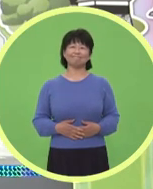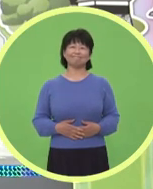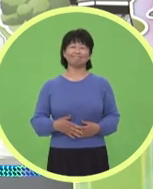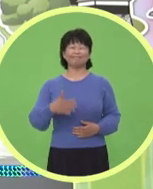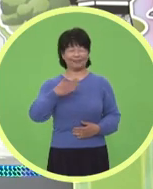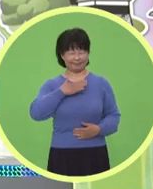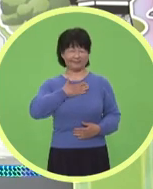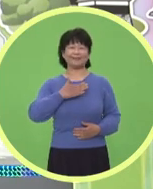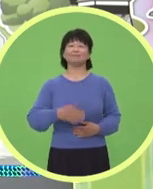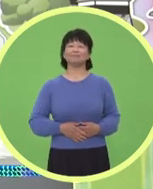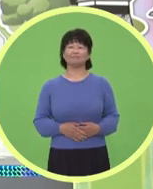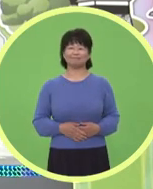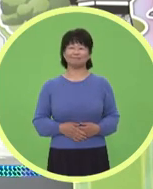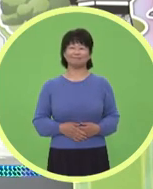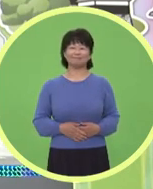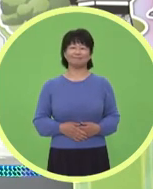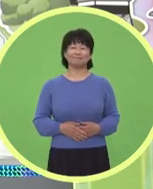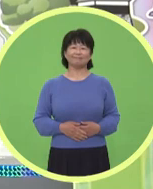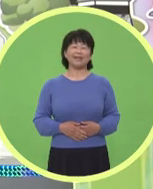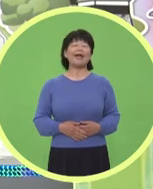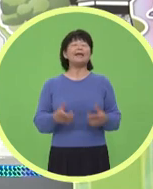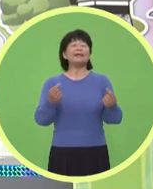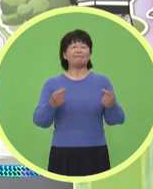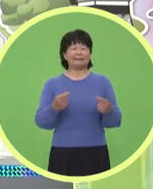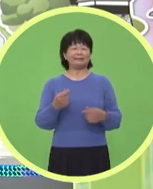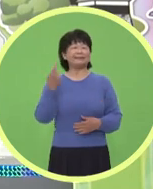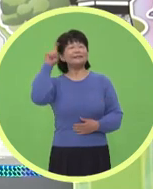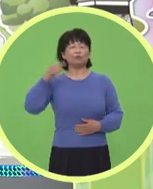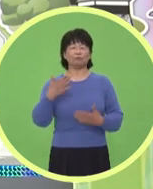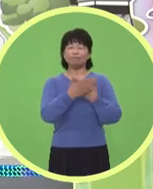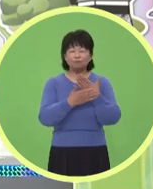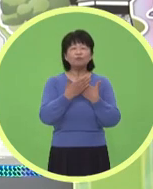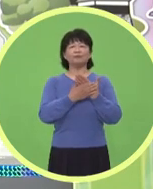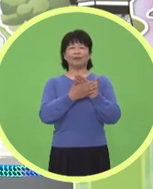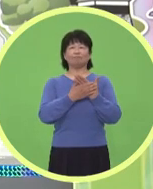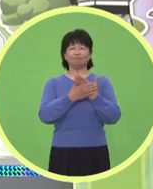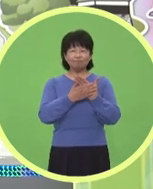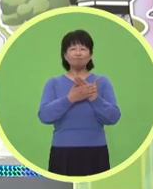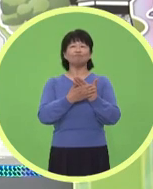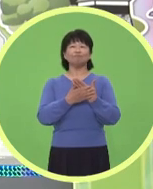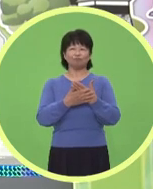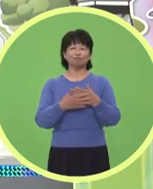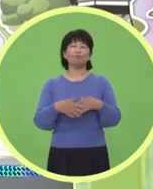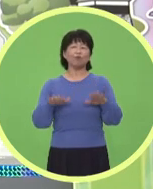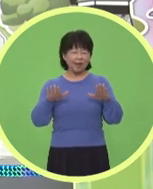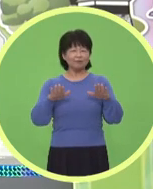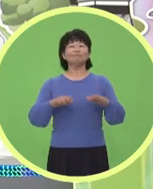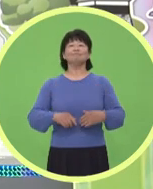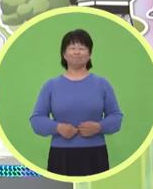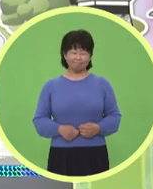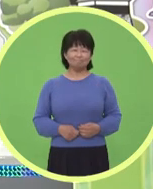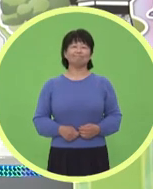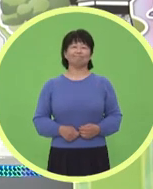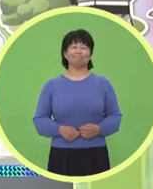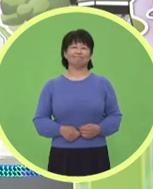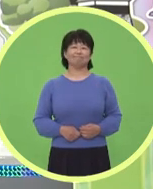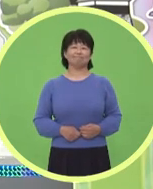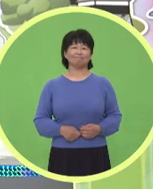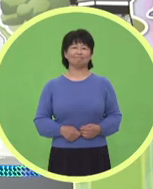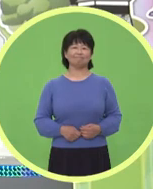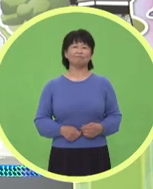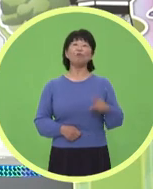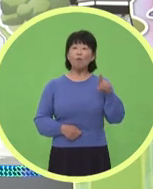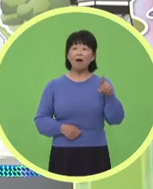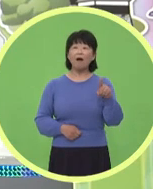わかりました。やっぱりヒントが重要でした。今回のこ